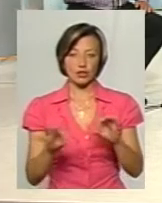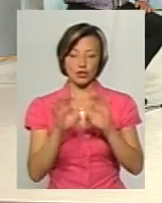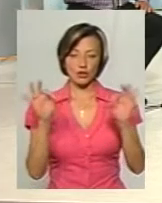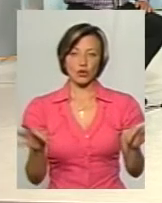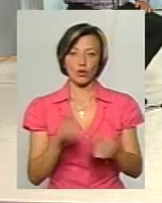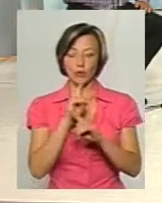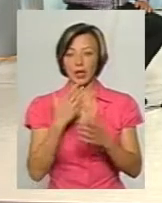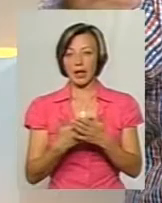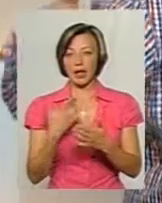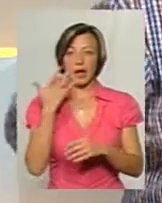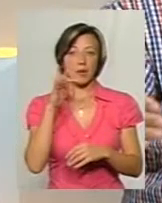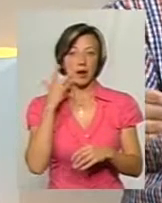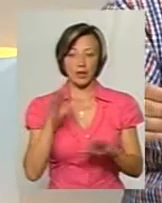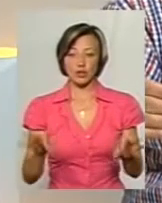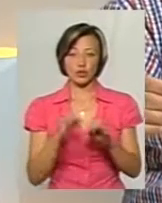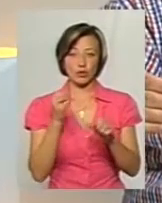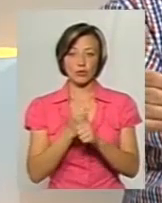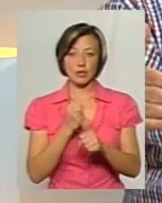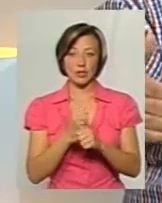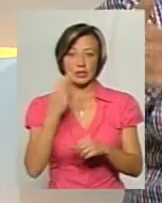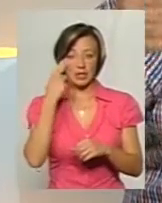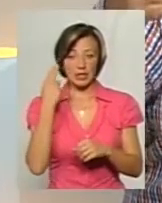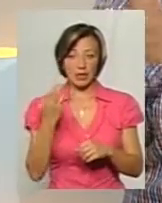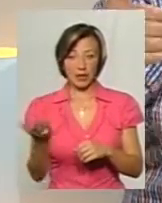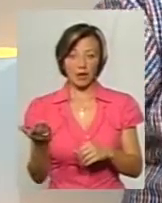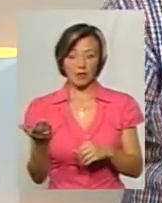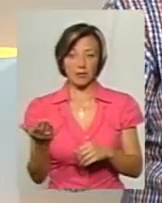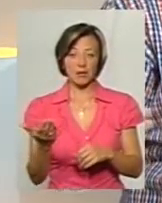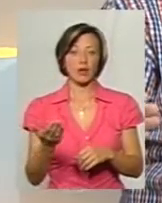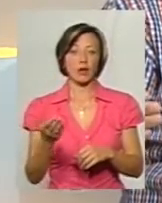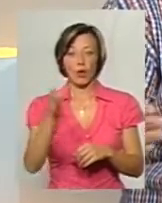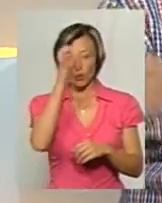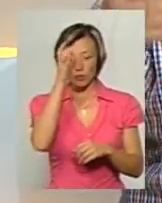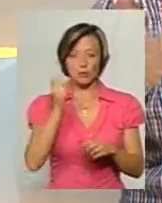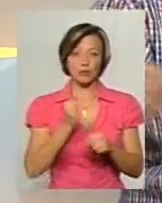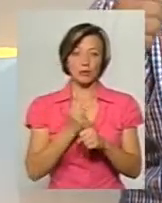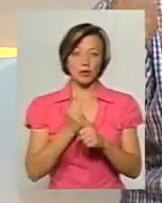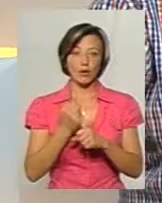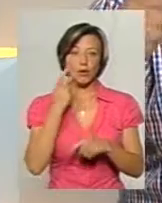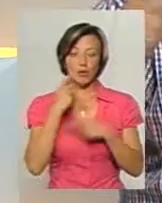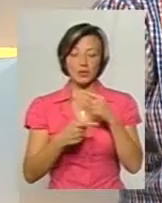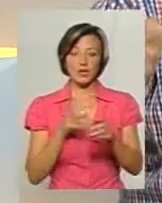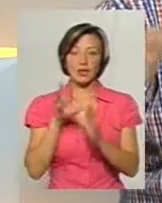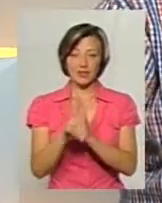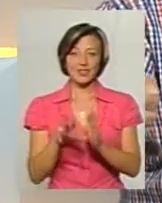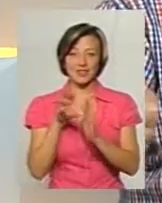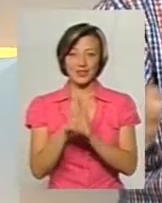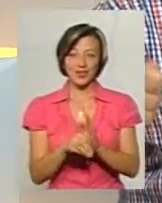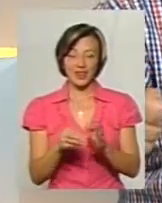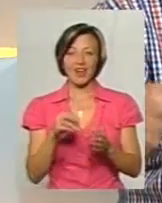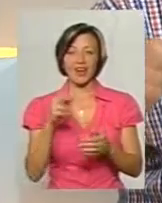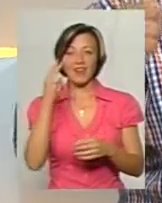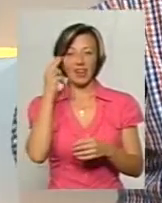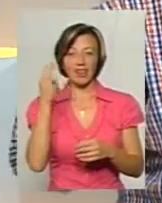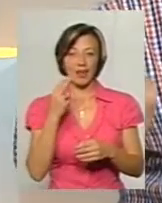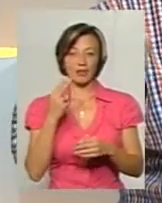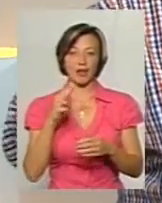Якщо американці не можуть нічого зробити з Китаєм, то саме розумне, що вони зробили, постійно інвестують в китайську економіку,